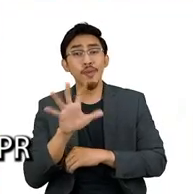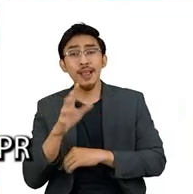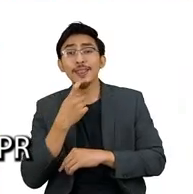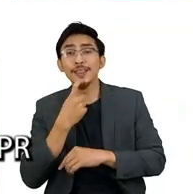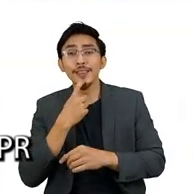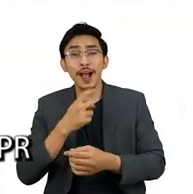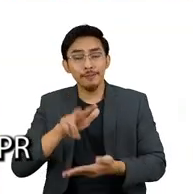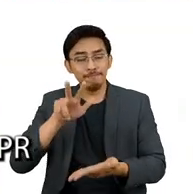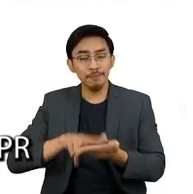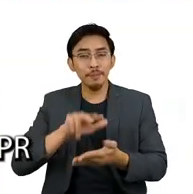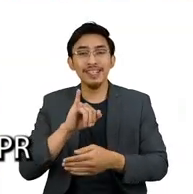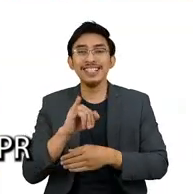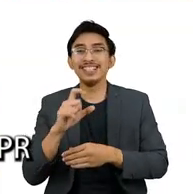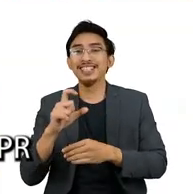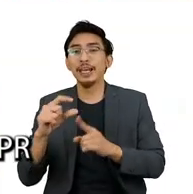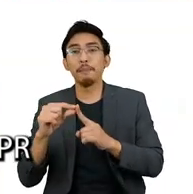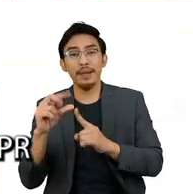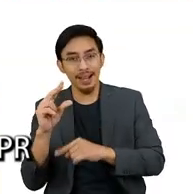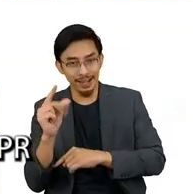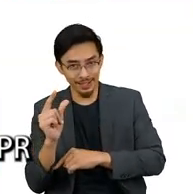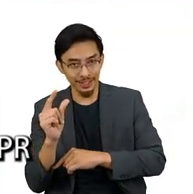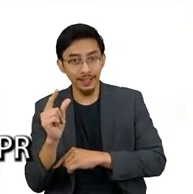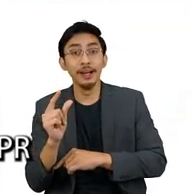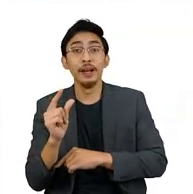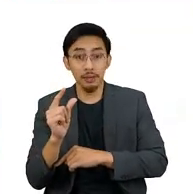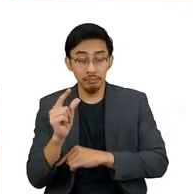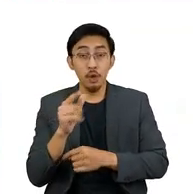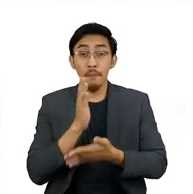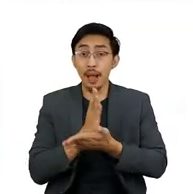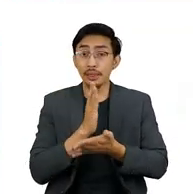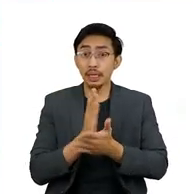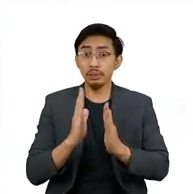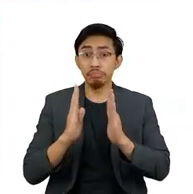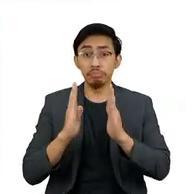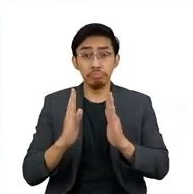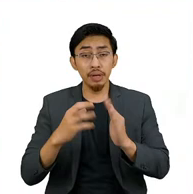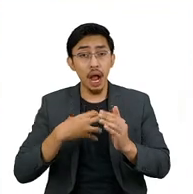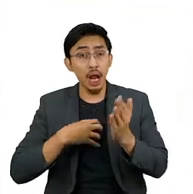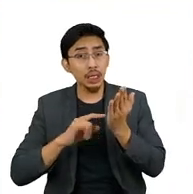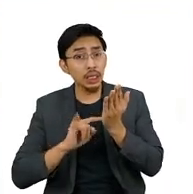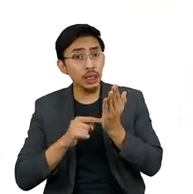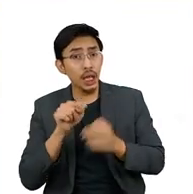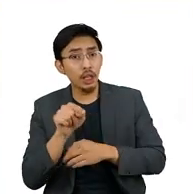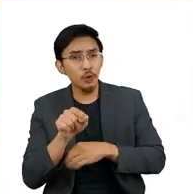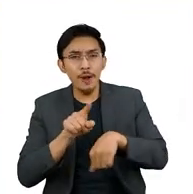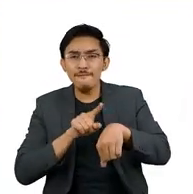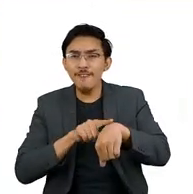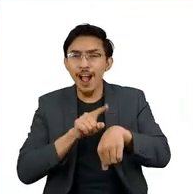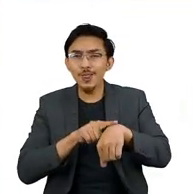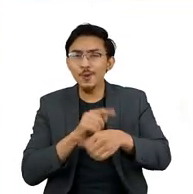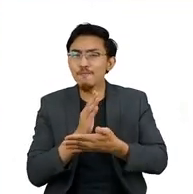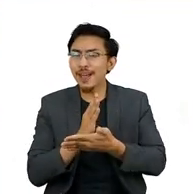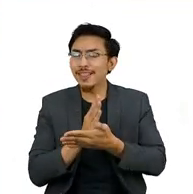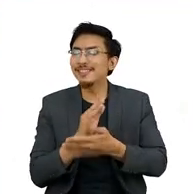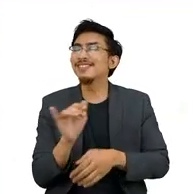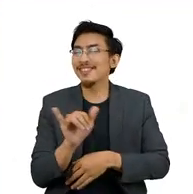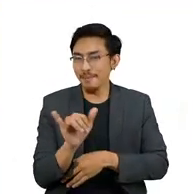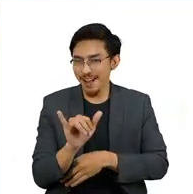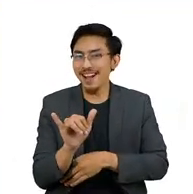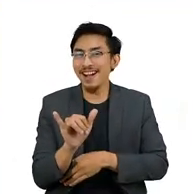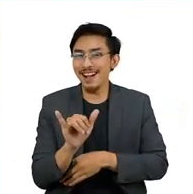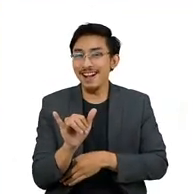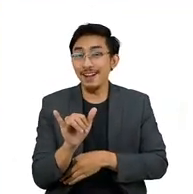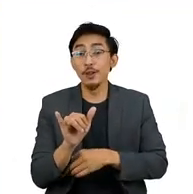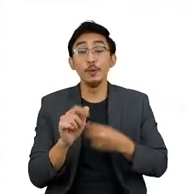12 tahun 2005 tentang ratifikasi ICCPR. Selain itu, pembatasan hak digital harus diberlakukan dalam kurun waktu